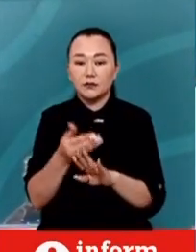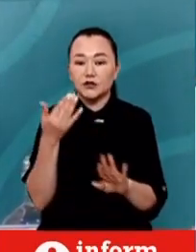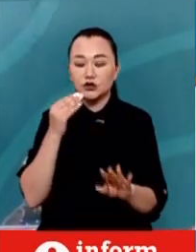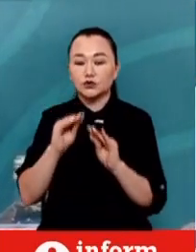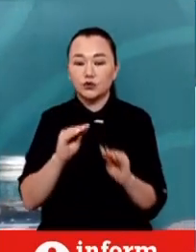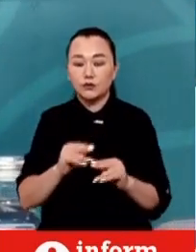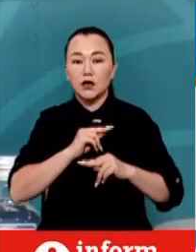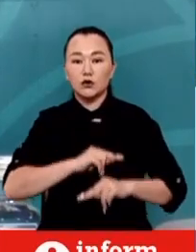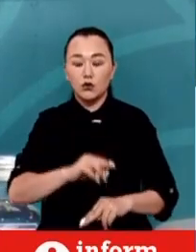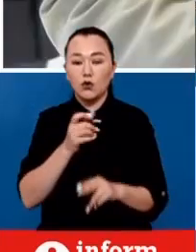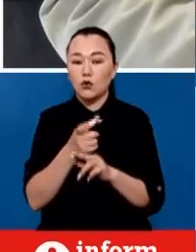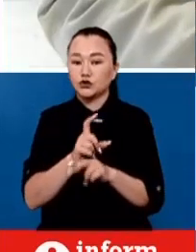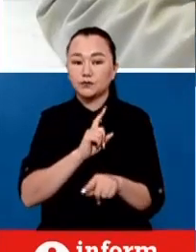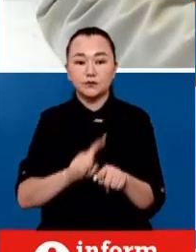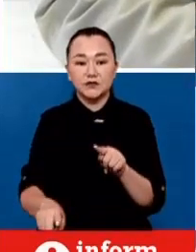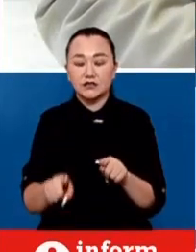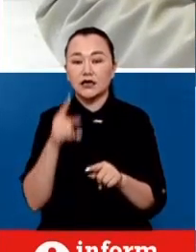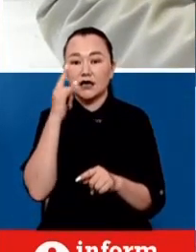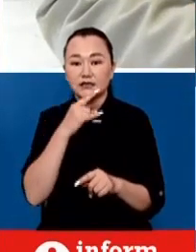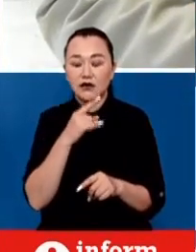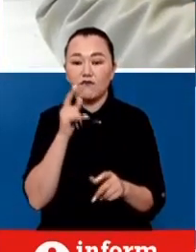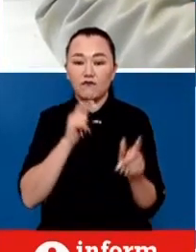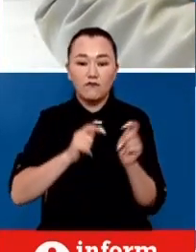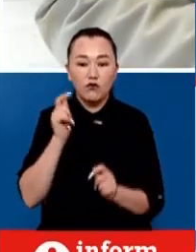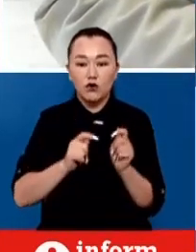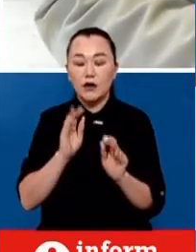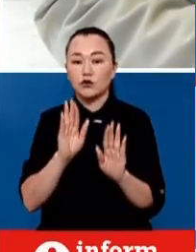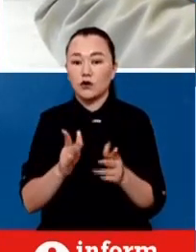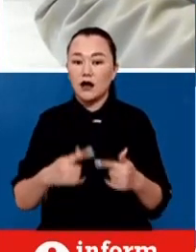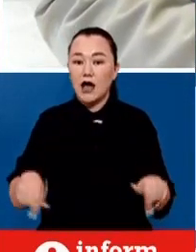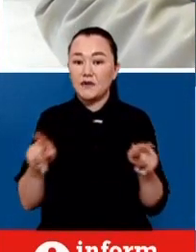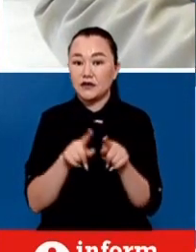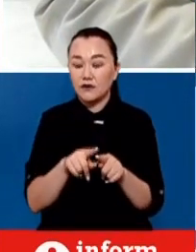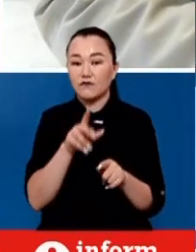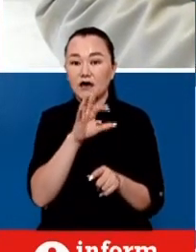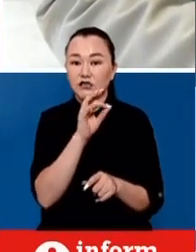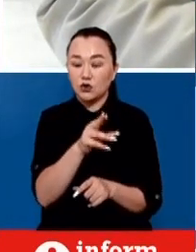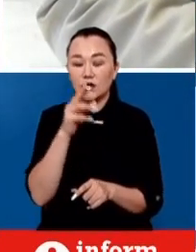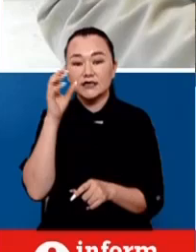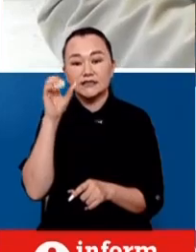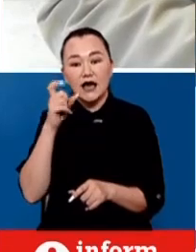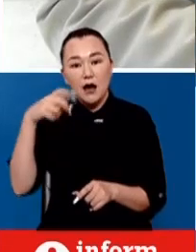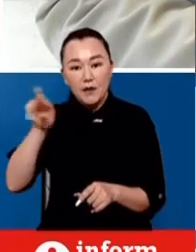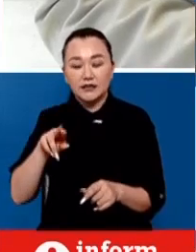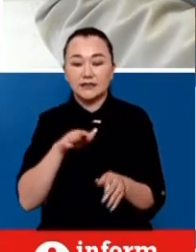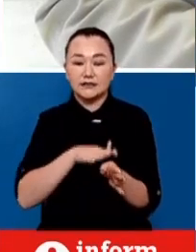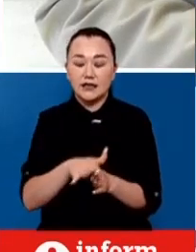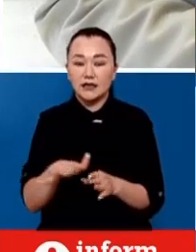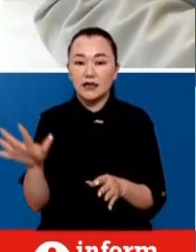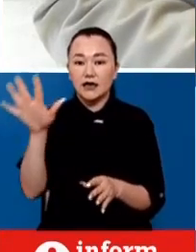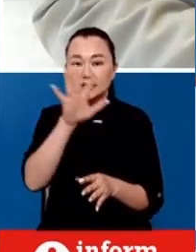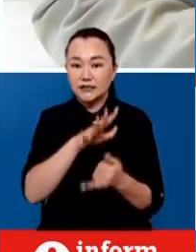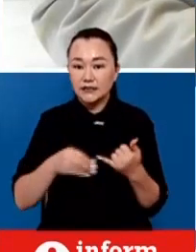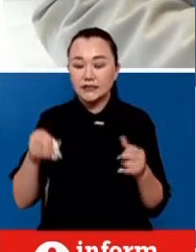строить партнерство очень быстро. Этот казахстанский форум не только объединил Восток и Запад, но и целые континенты. Одним из